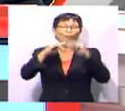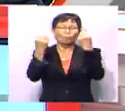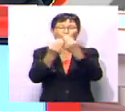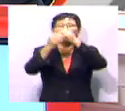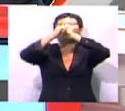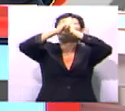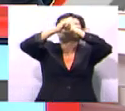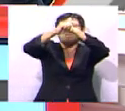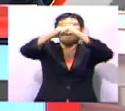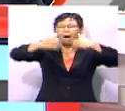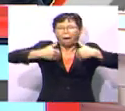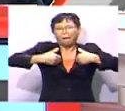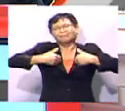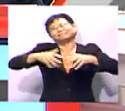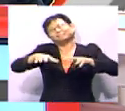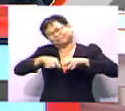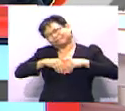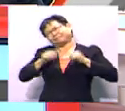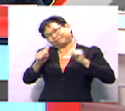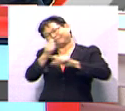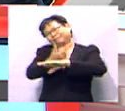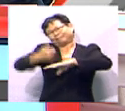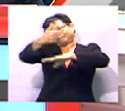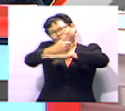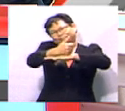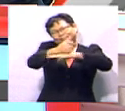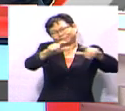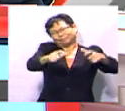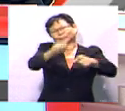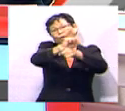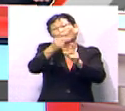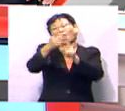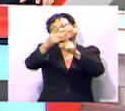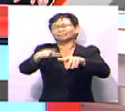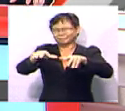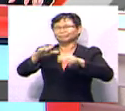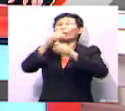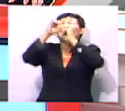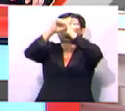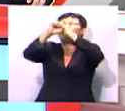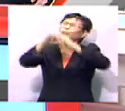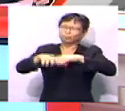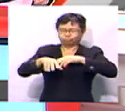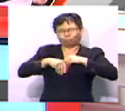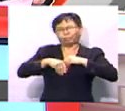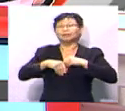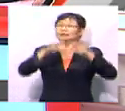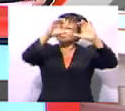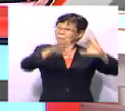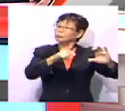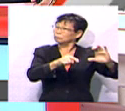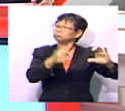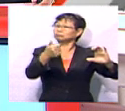Masyarakat orang asli turut menyambut baik penubuhan pasukan petugas khas tersebut. Pendekatan tersebut dilihat